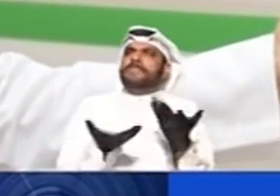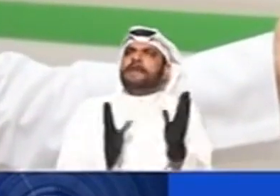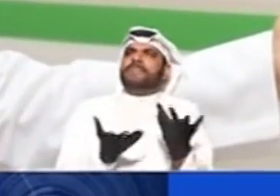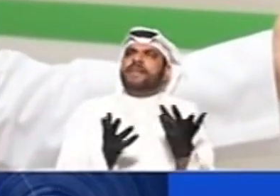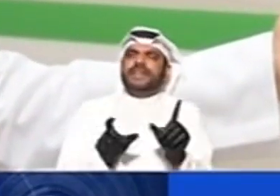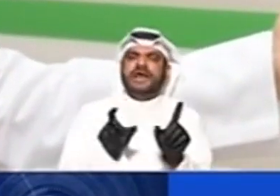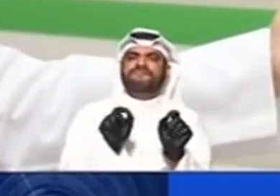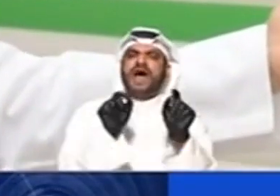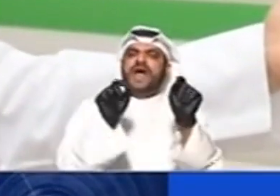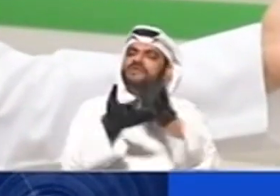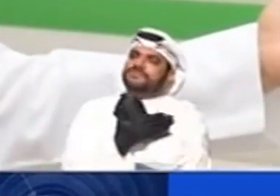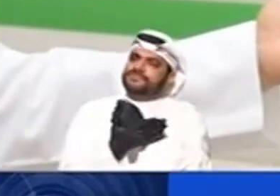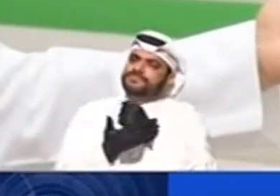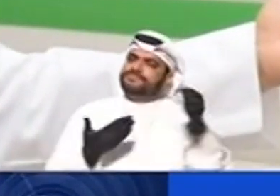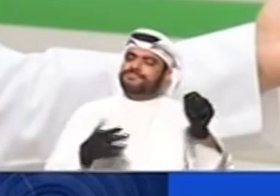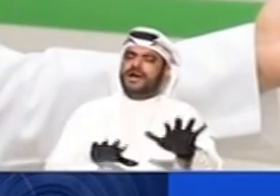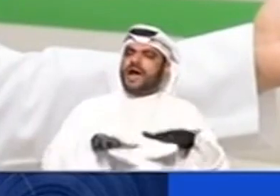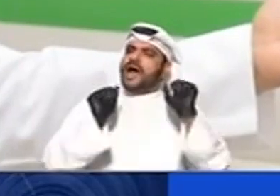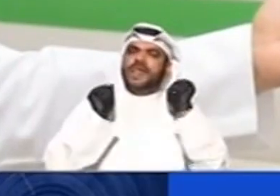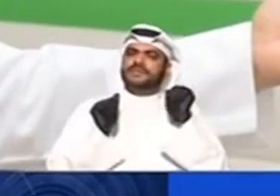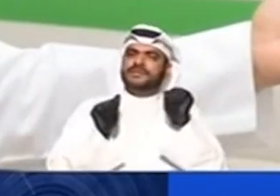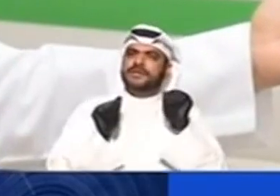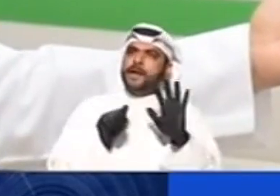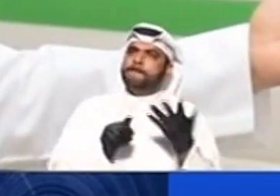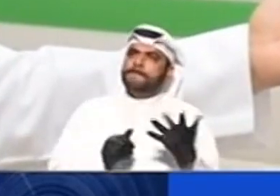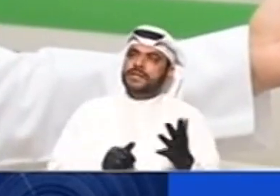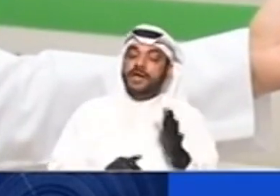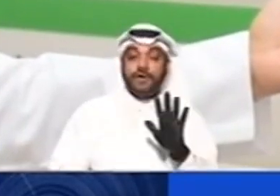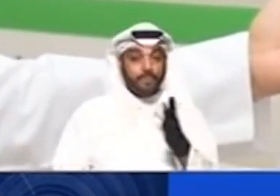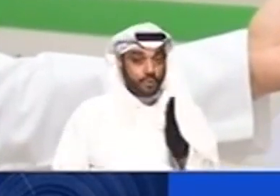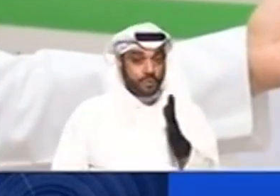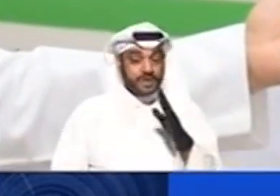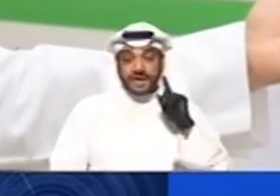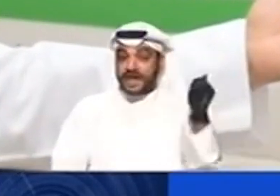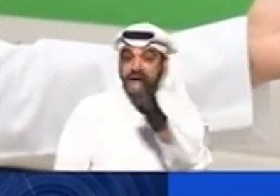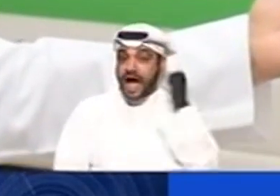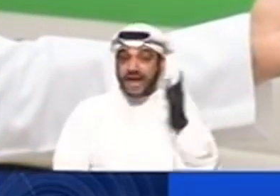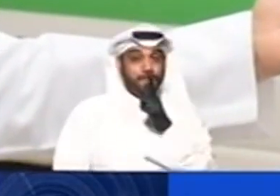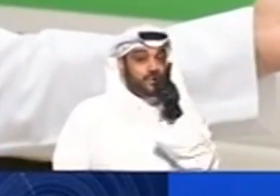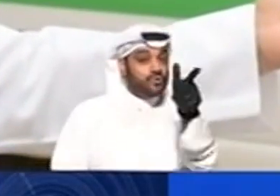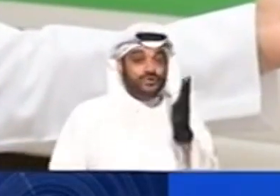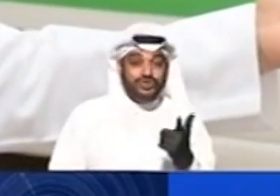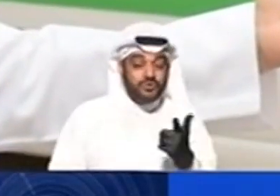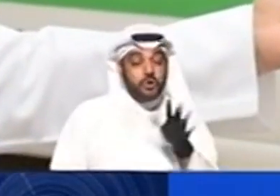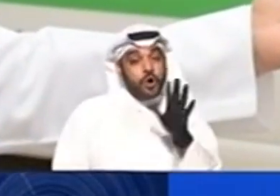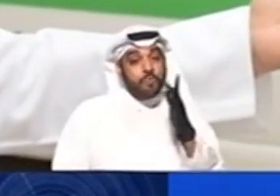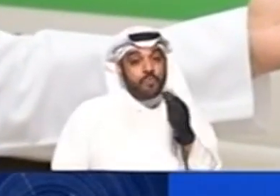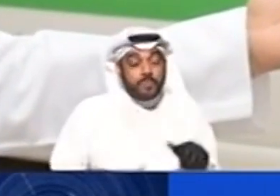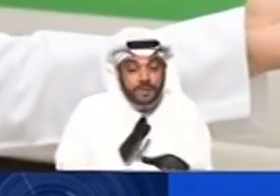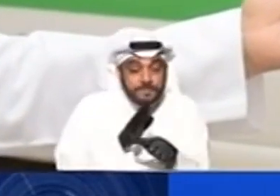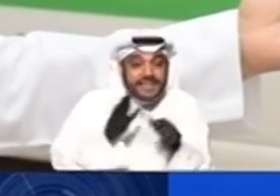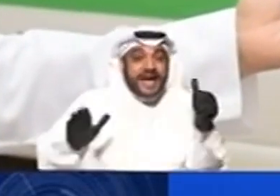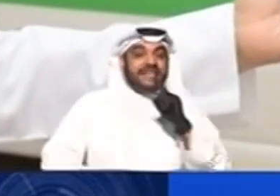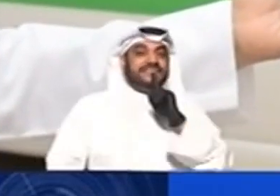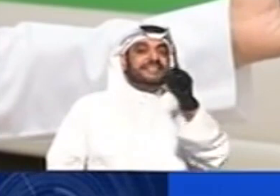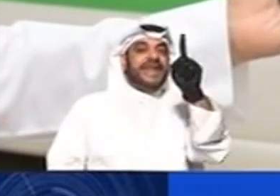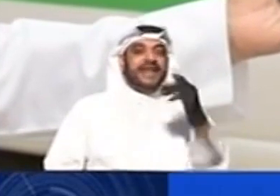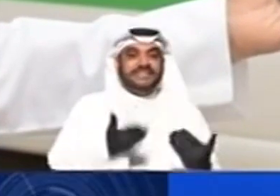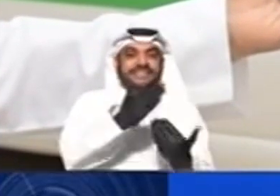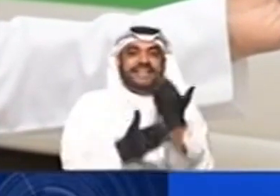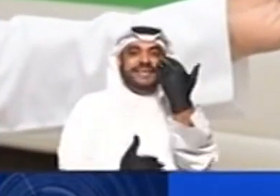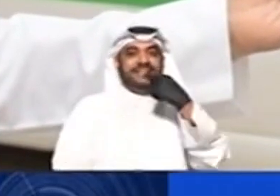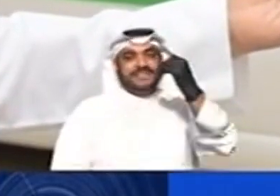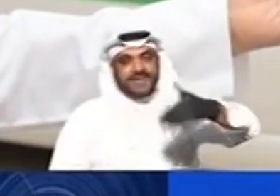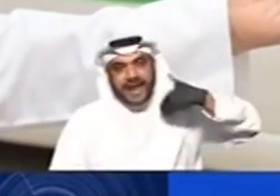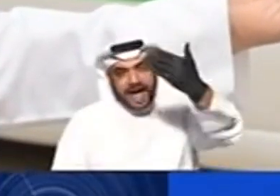الأزمة راح تنتهي على بداية السنة القادمة. نأمل أنها تكون أقل من ذلك وتنتهي، ولكن